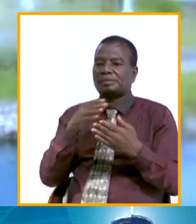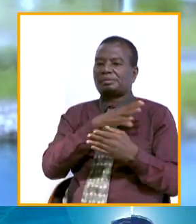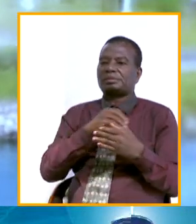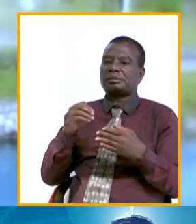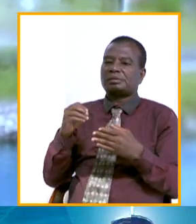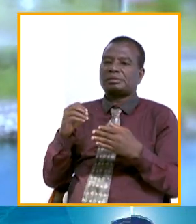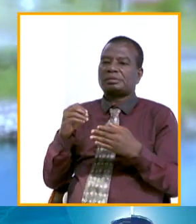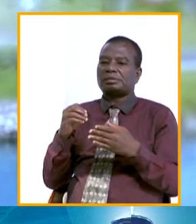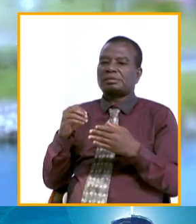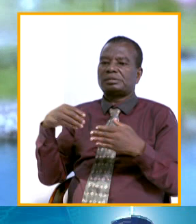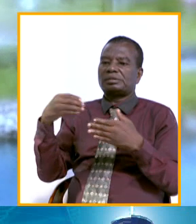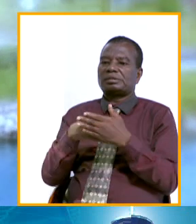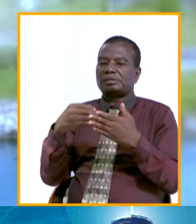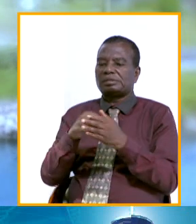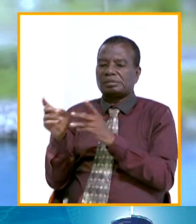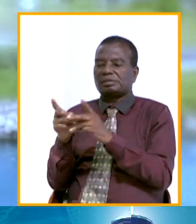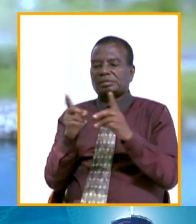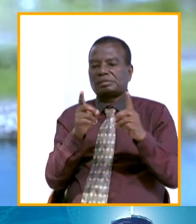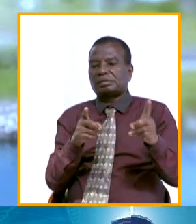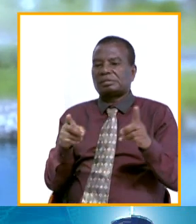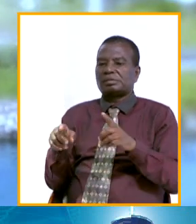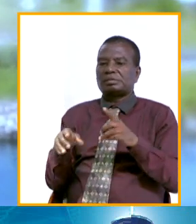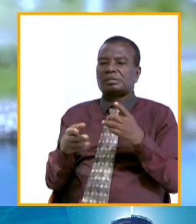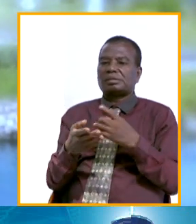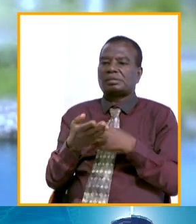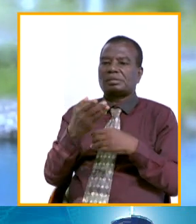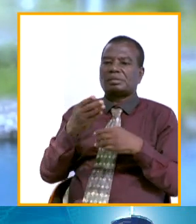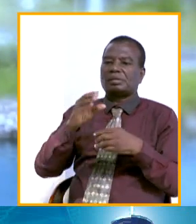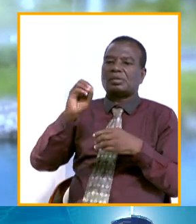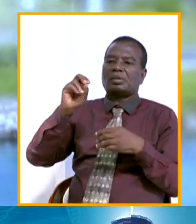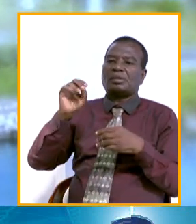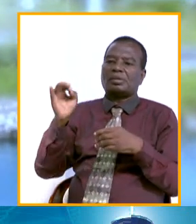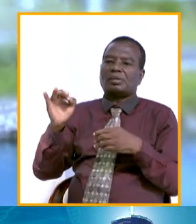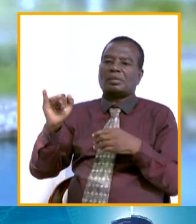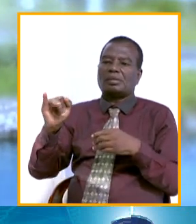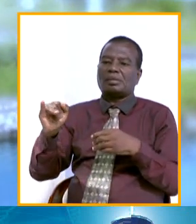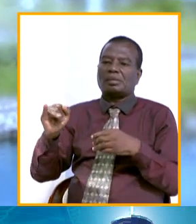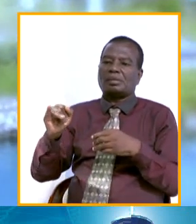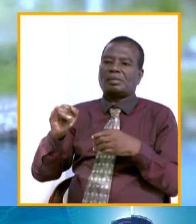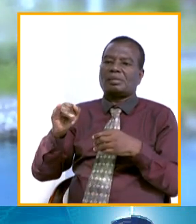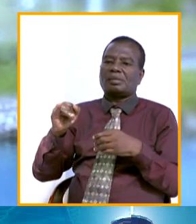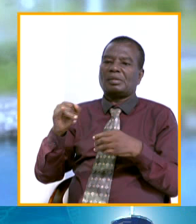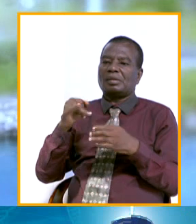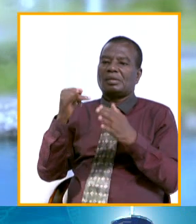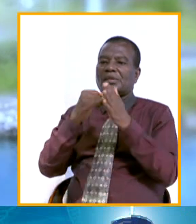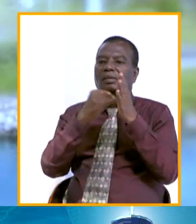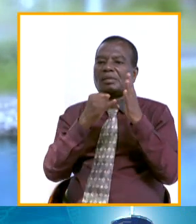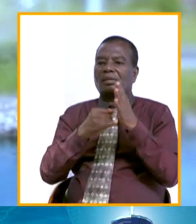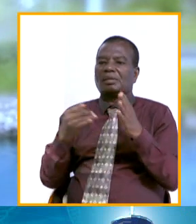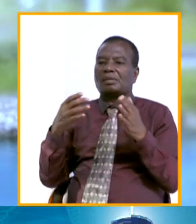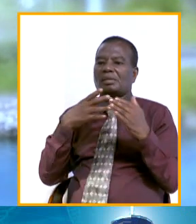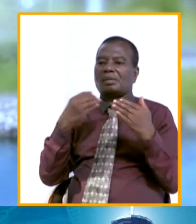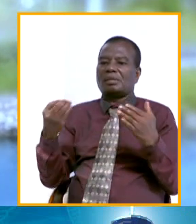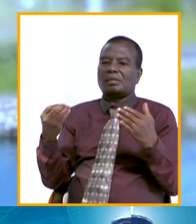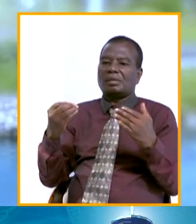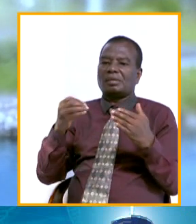sera question aujourd'hui des nouvelles dispositions prises par l'ONESI, l'Office national de l'état civil et de l'identification quant à